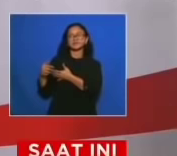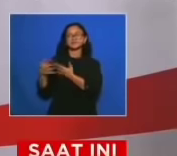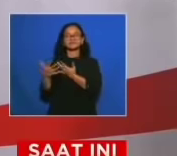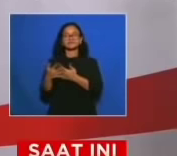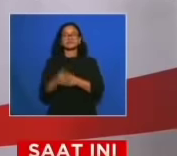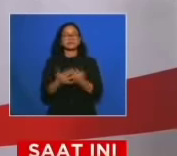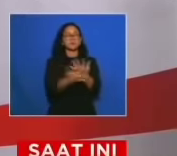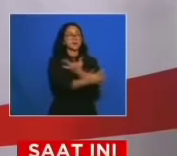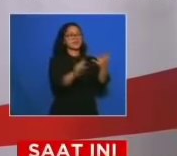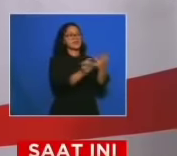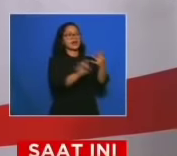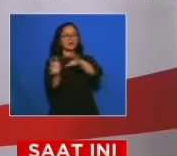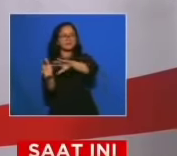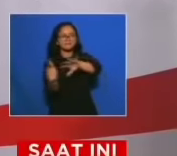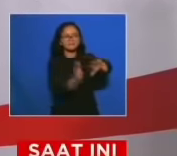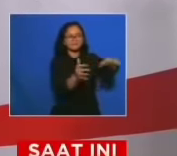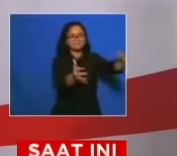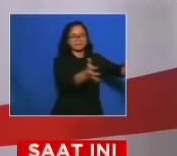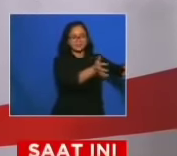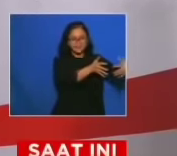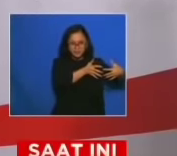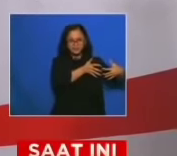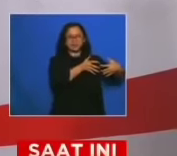melindungi masyarakat di sekitar kita,